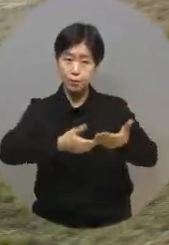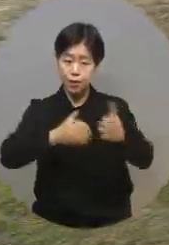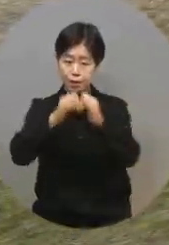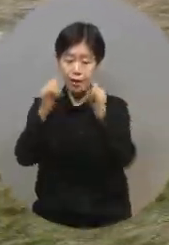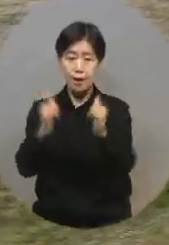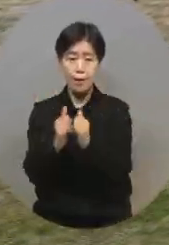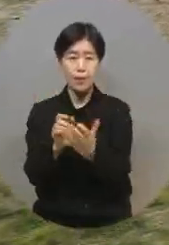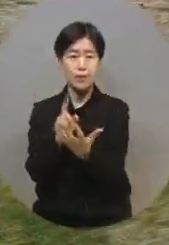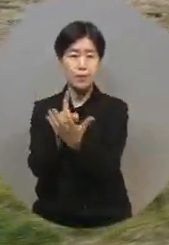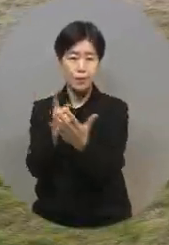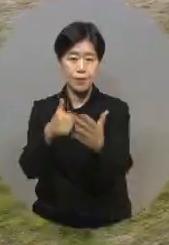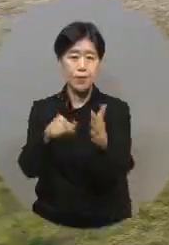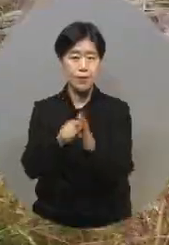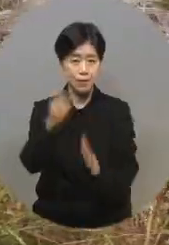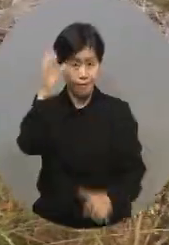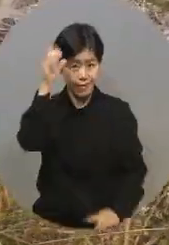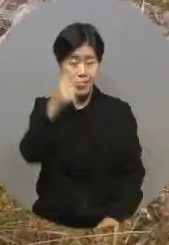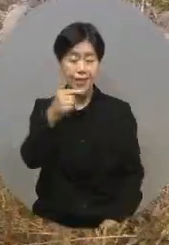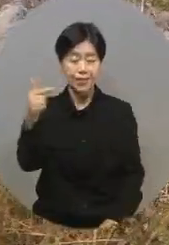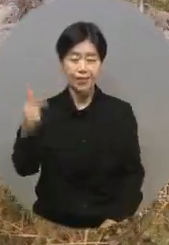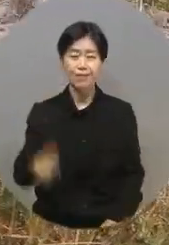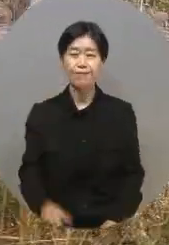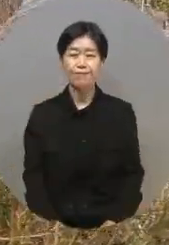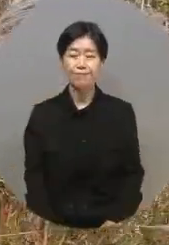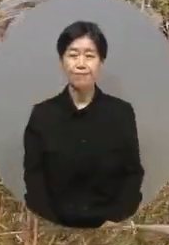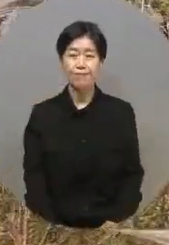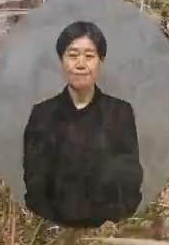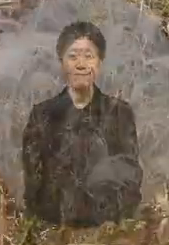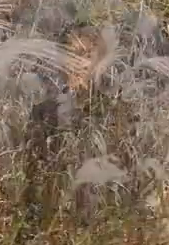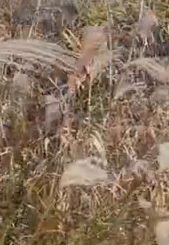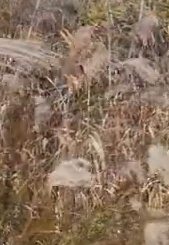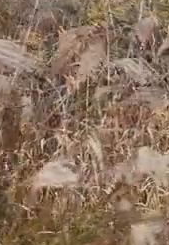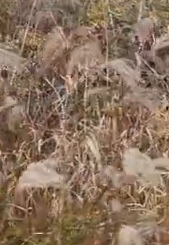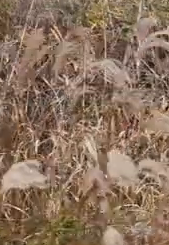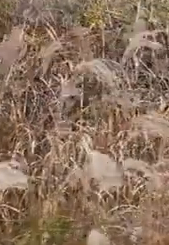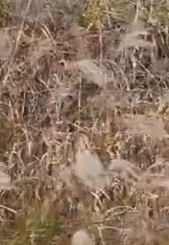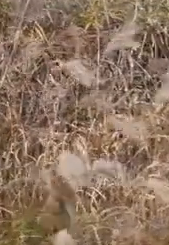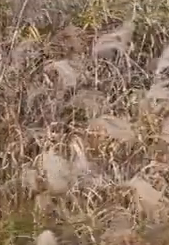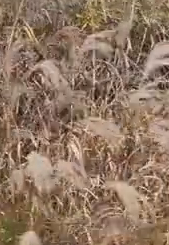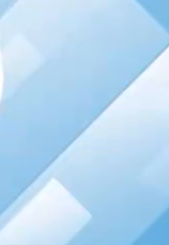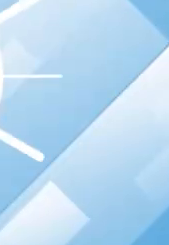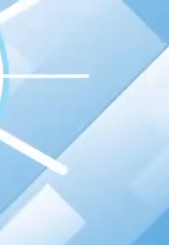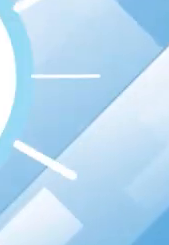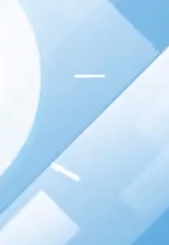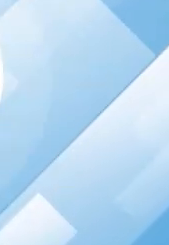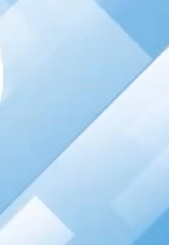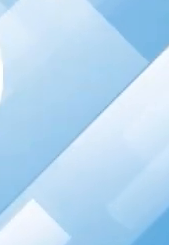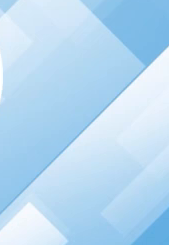활력을 펼칠 것으로 기대됩니다. 복지TV 뉴스 정유정입니다.